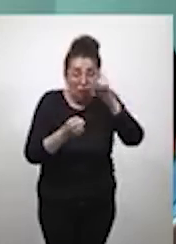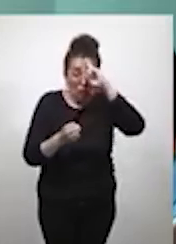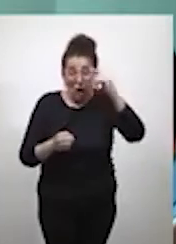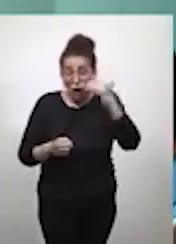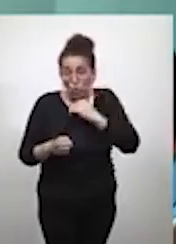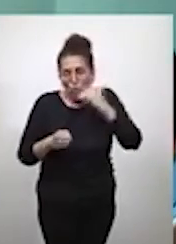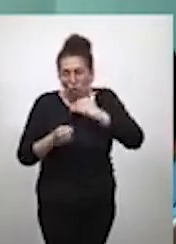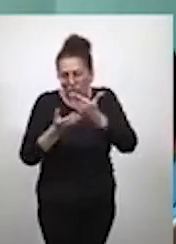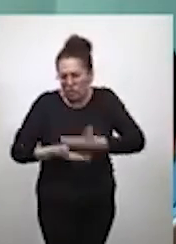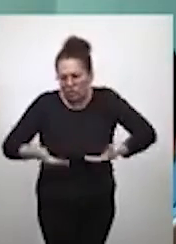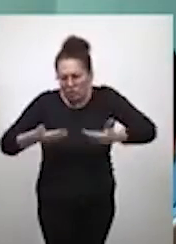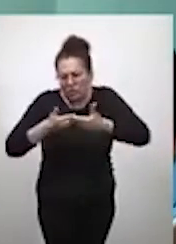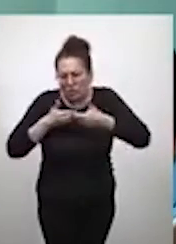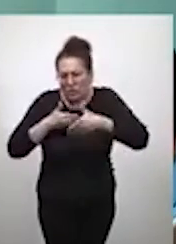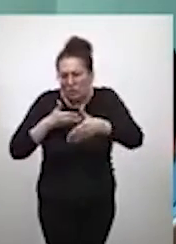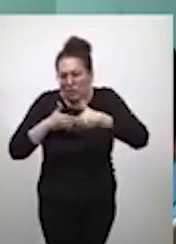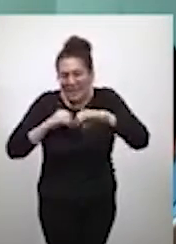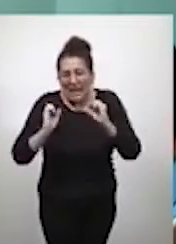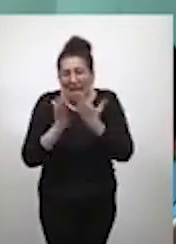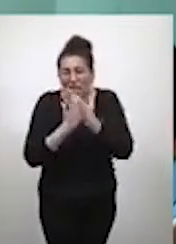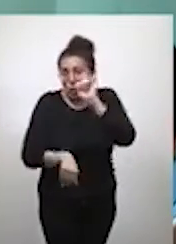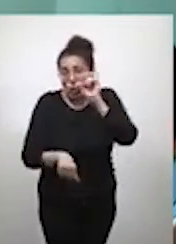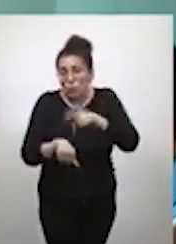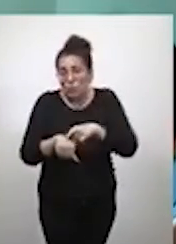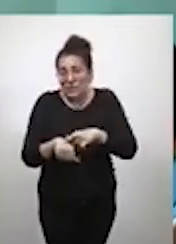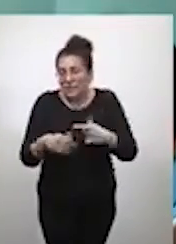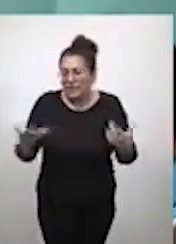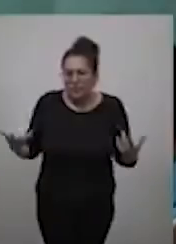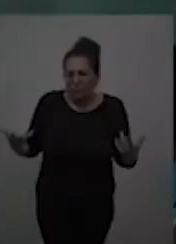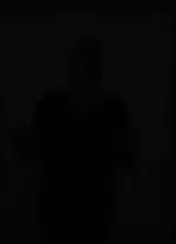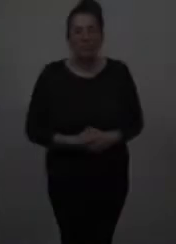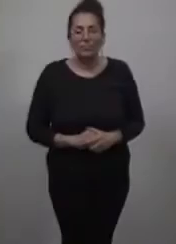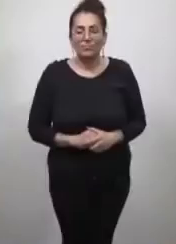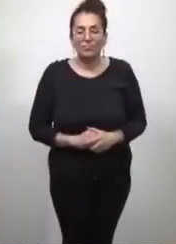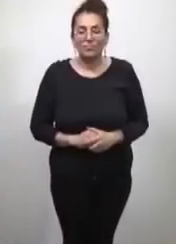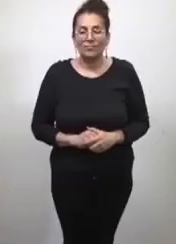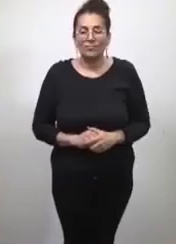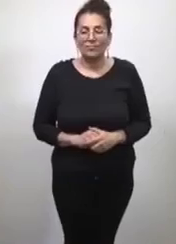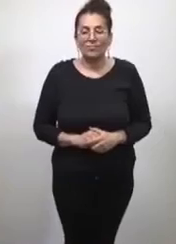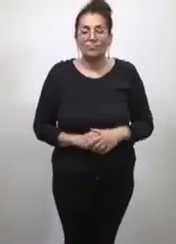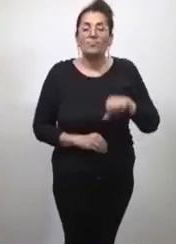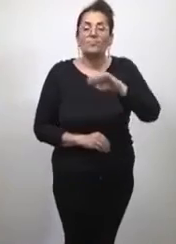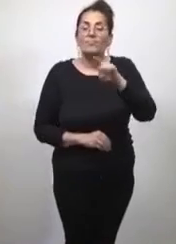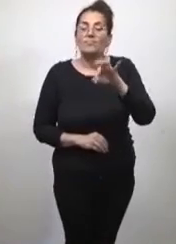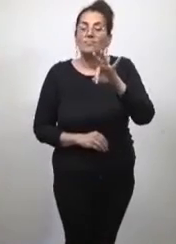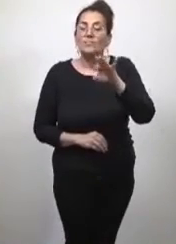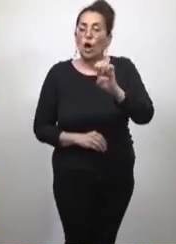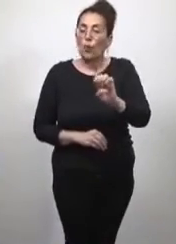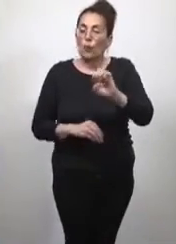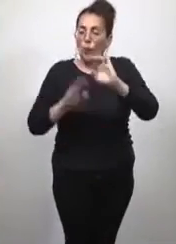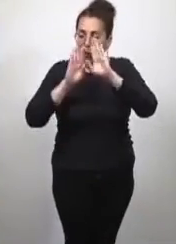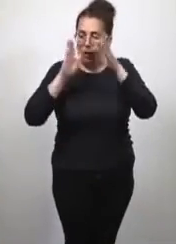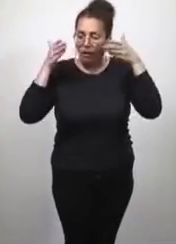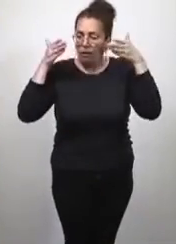en fait, il y a urgence de sortir quelque part des guerres d'ego. Au-delà de la ZFE en soi, soyez